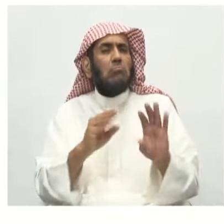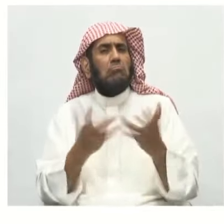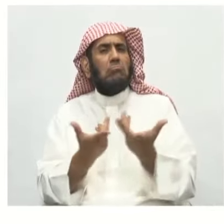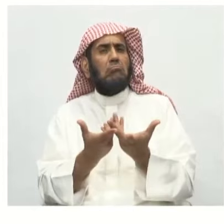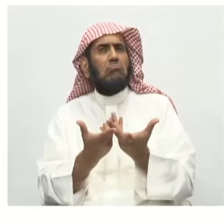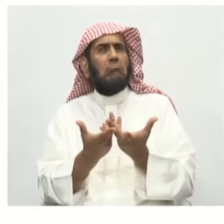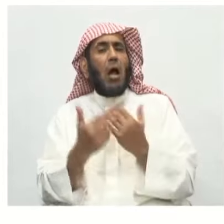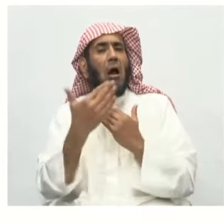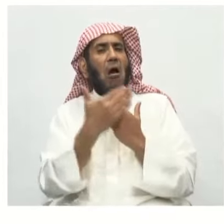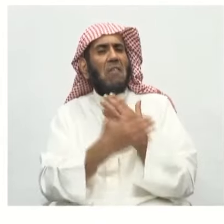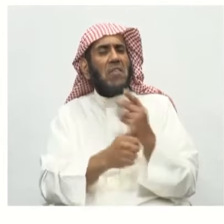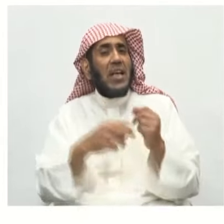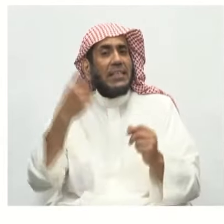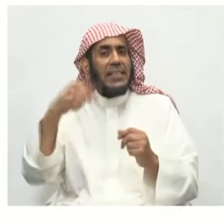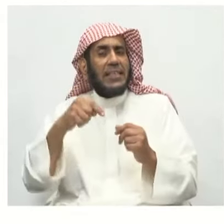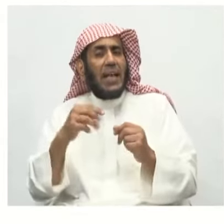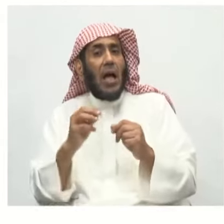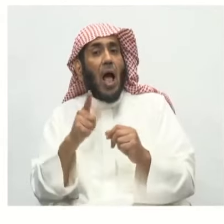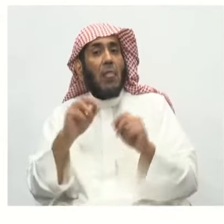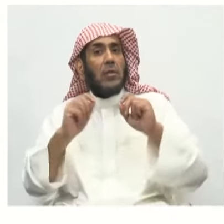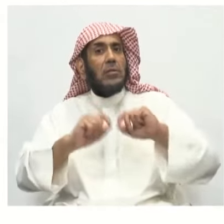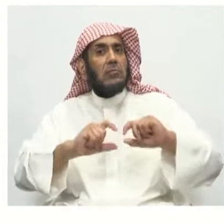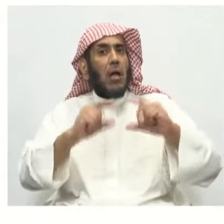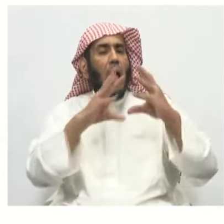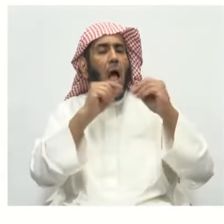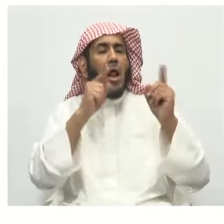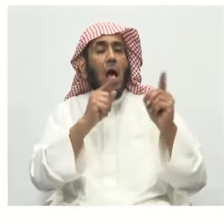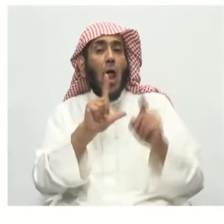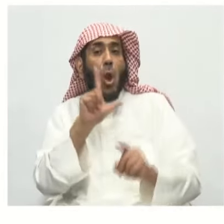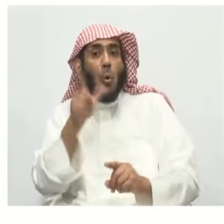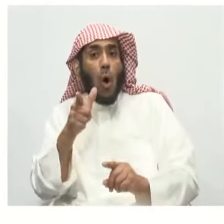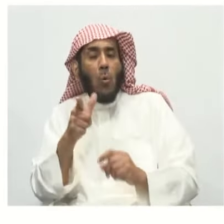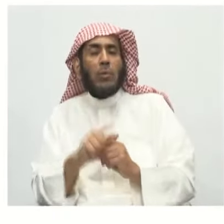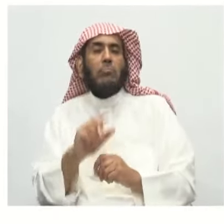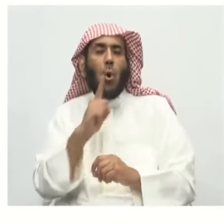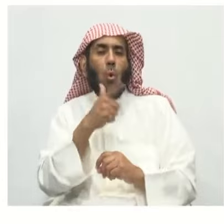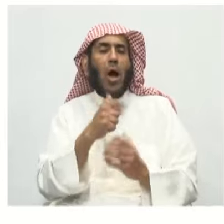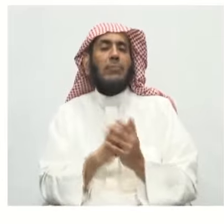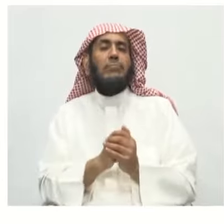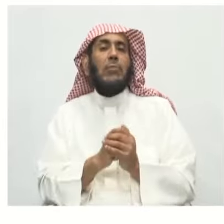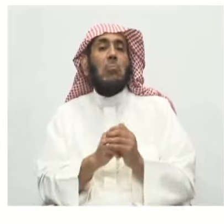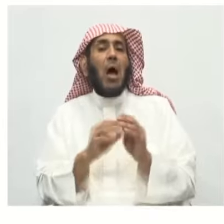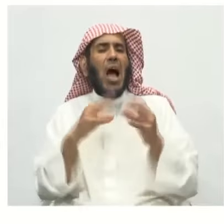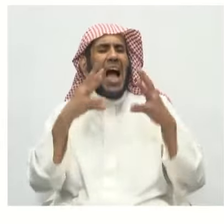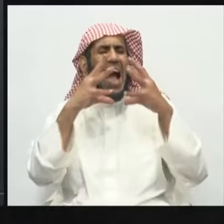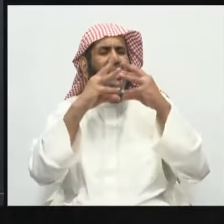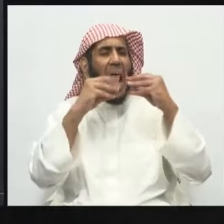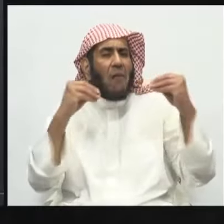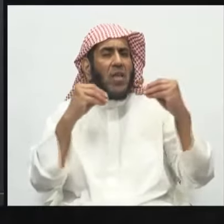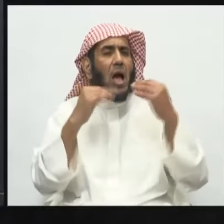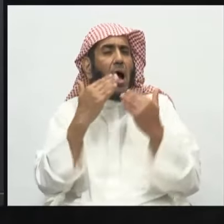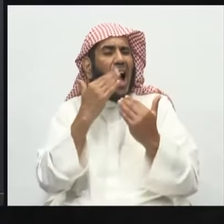سببه هذا التعريف ماذا اللغوي ما خفي ولطف